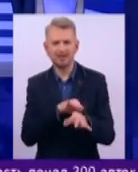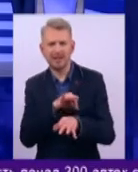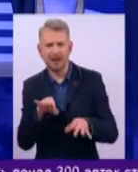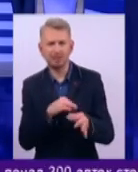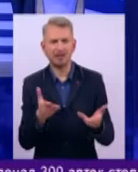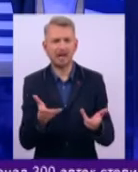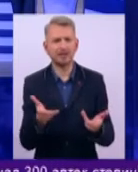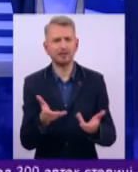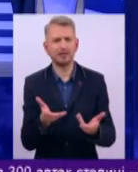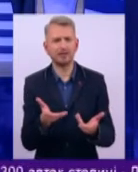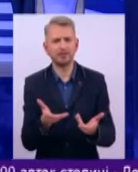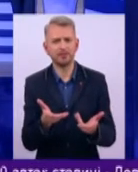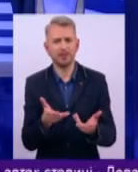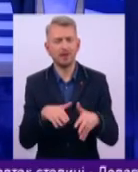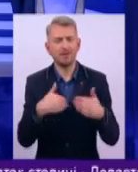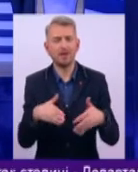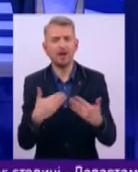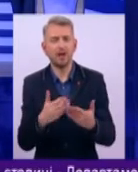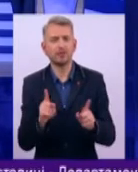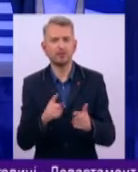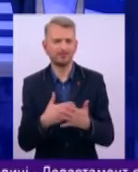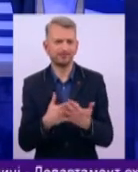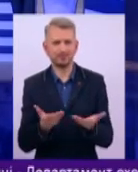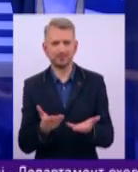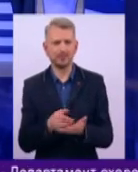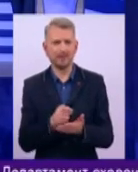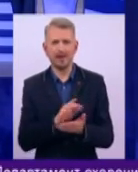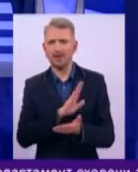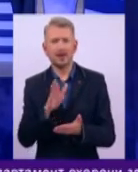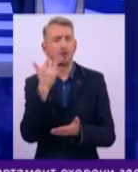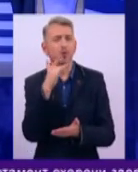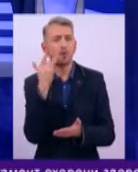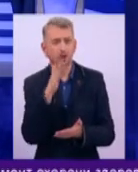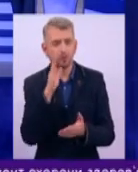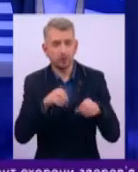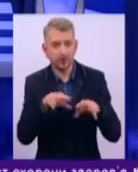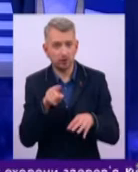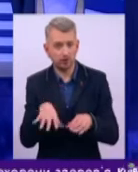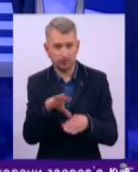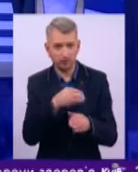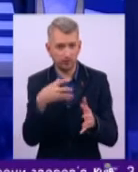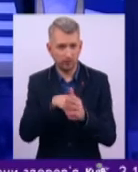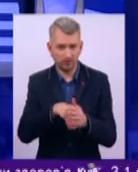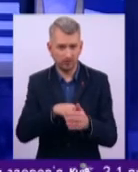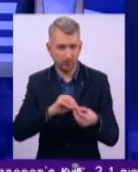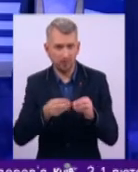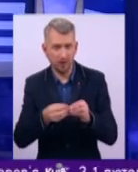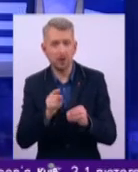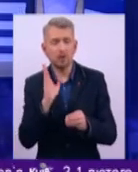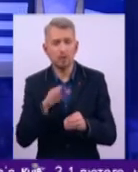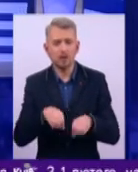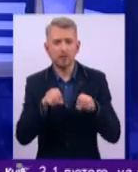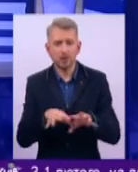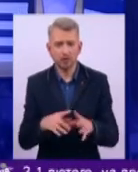якісь можливі варіанти, які, знаєте, не Сполучені Штати будуть вирішувати всю цю внутрішню кухню, їх буде вирішувати потім